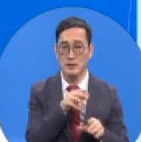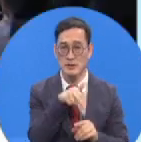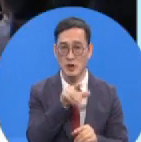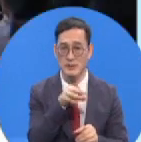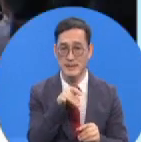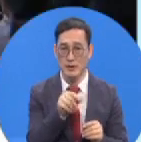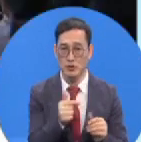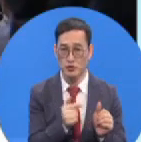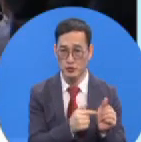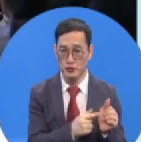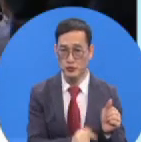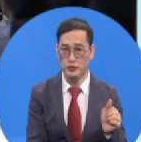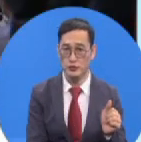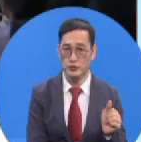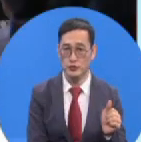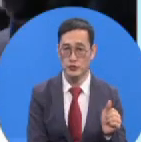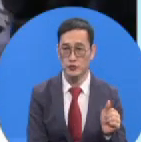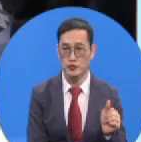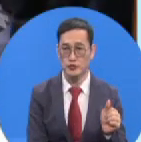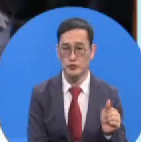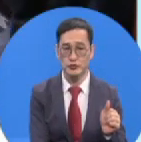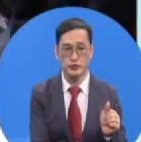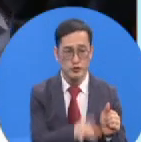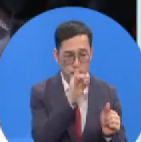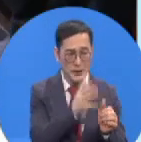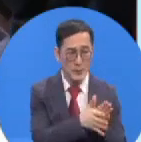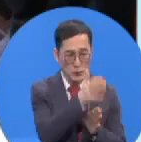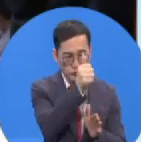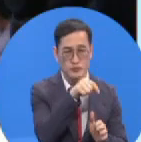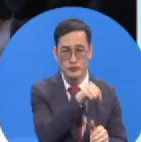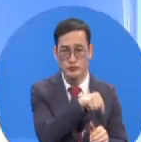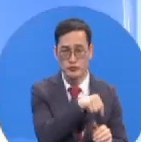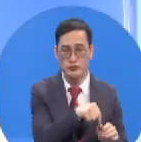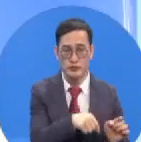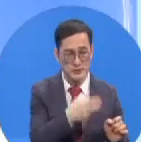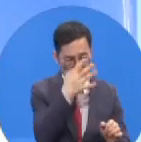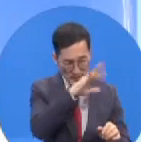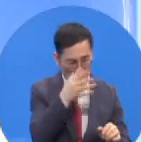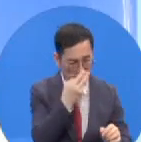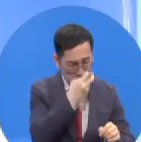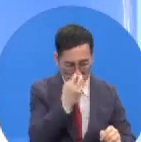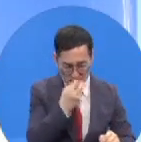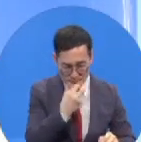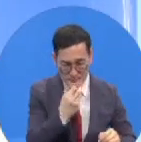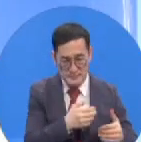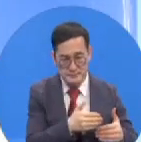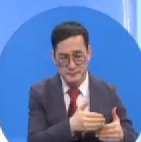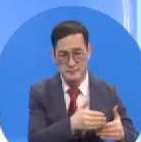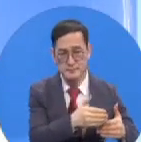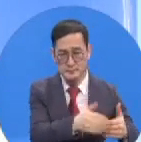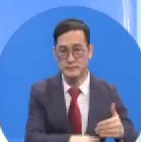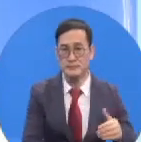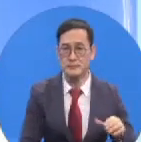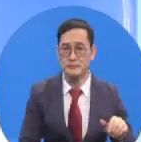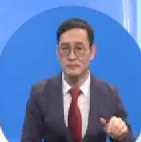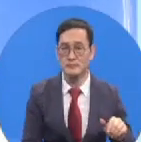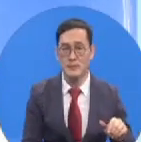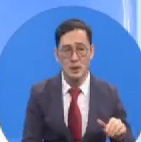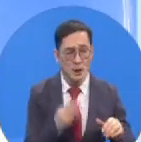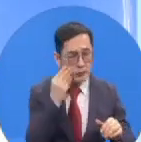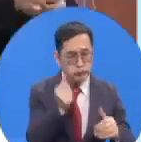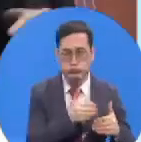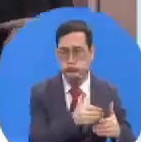이끌어왔지 않습니까? 네. 사실 그런 내용이 중대본에서 다 이야기가 되어 왔던 것이고 이재명 지사가 그걸 모르는 바가 아닐 텐데 왜 그렇게 이야기를